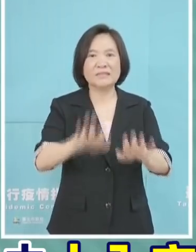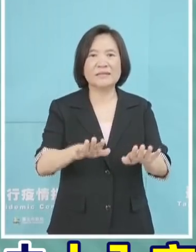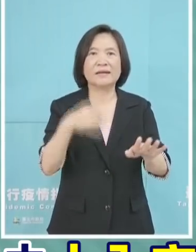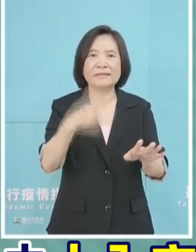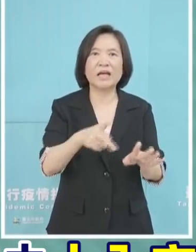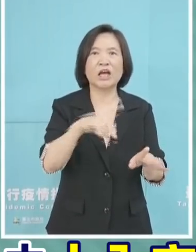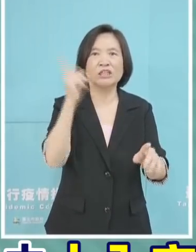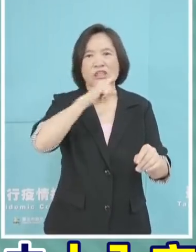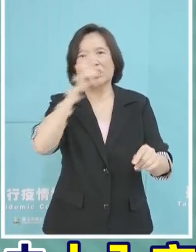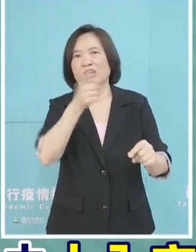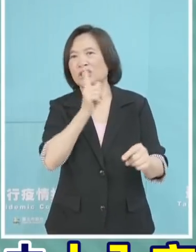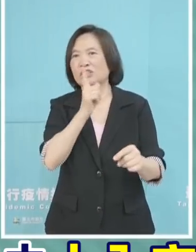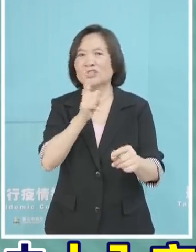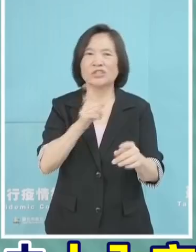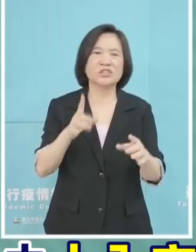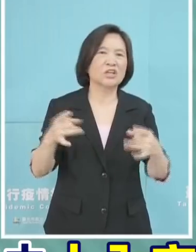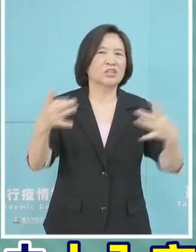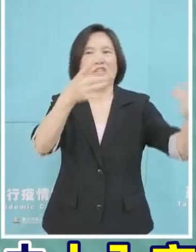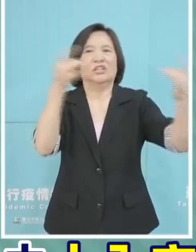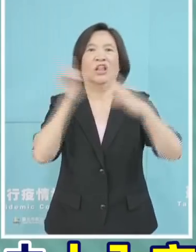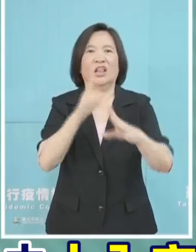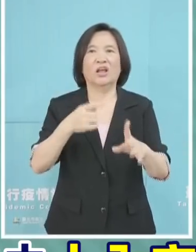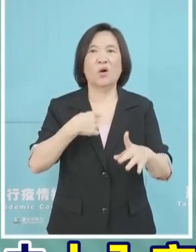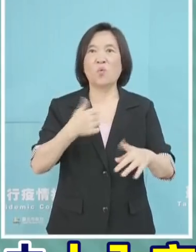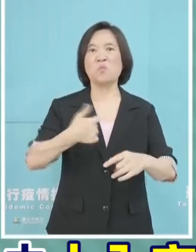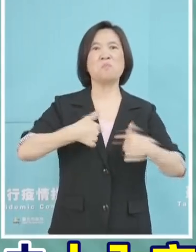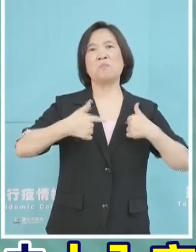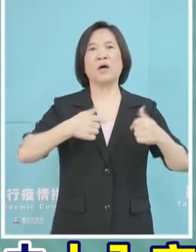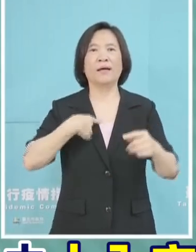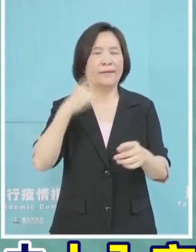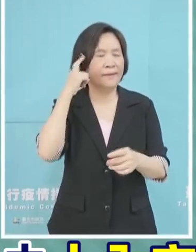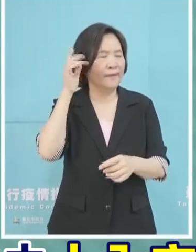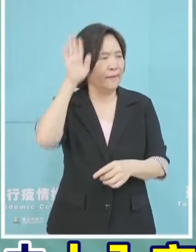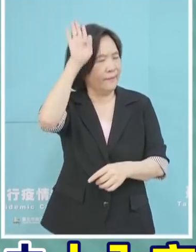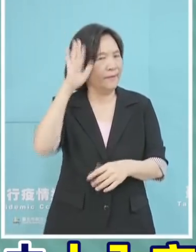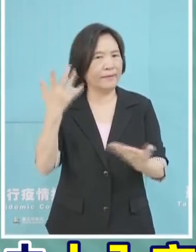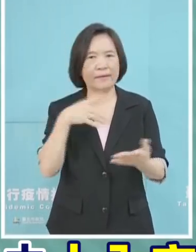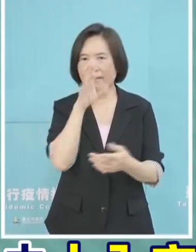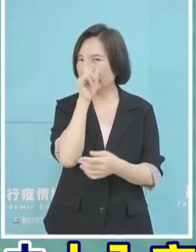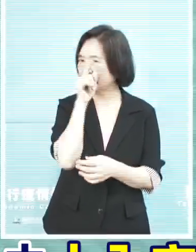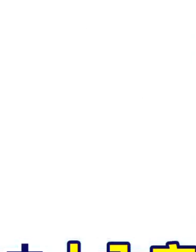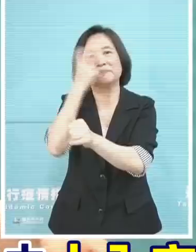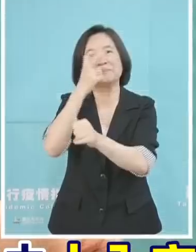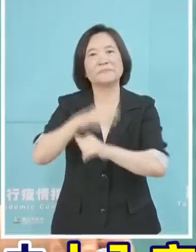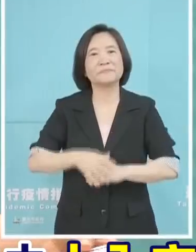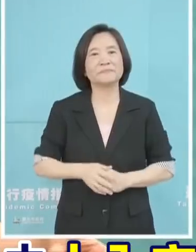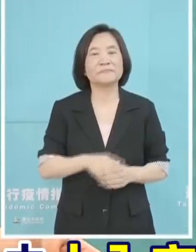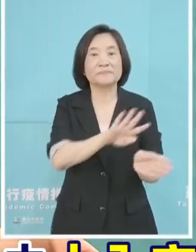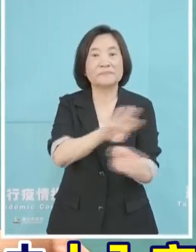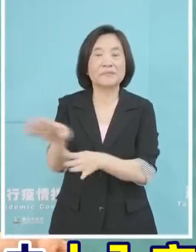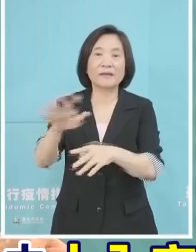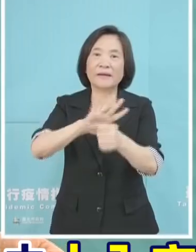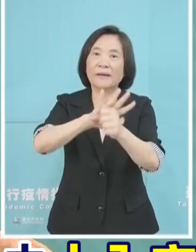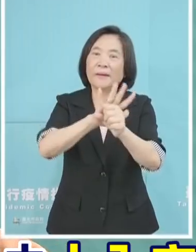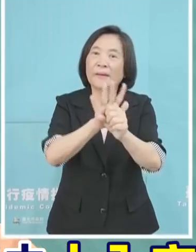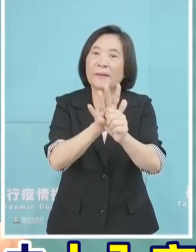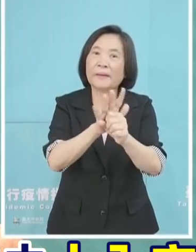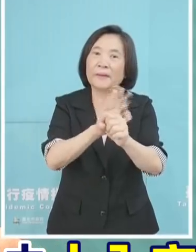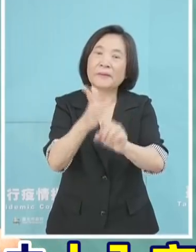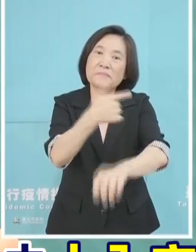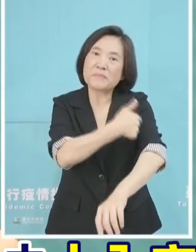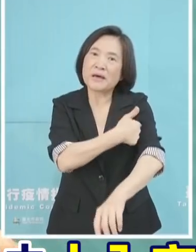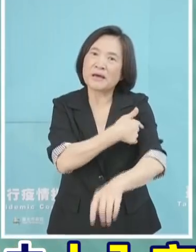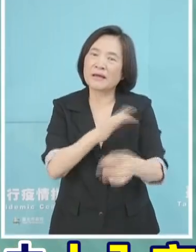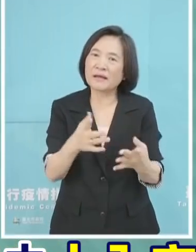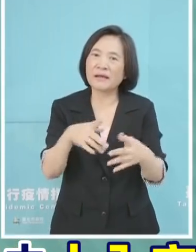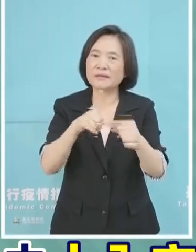道吗？还要去抢功来干什么？就觉得很奇怪，就是把事情做好就好了。虽然我们是不知道中央有什么